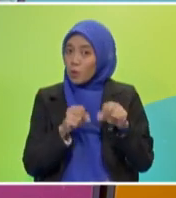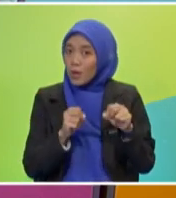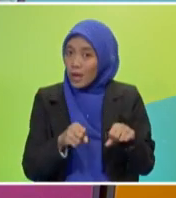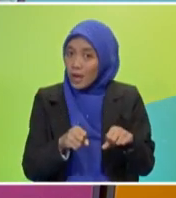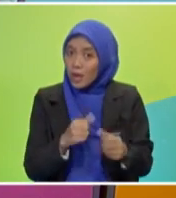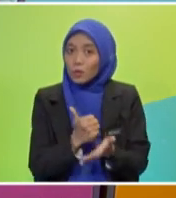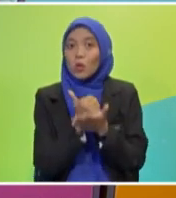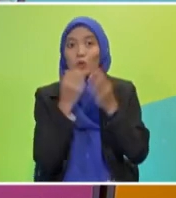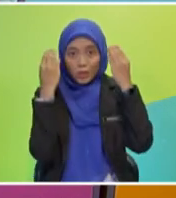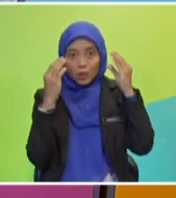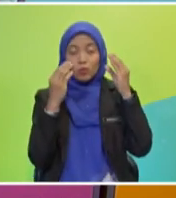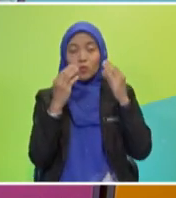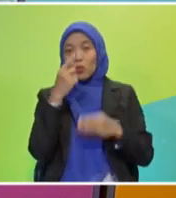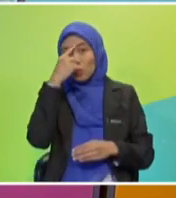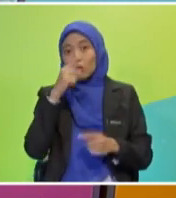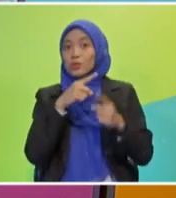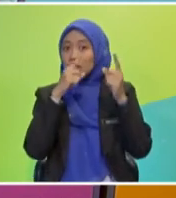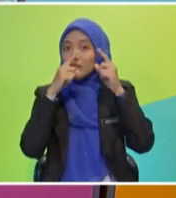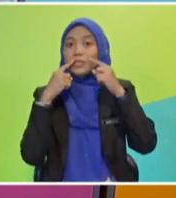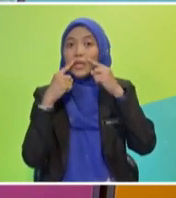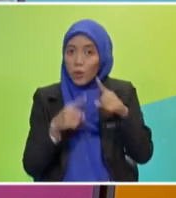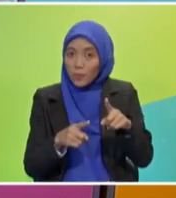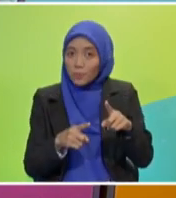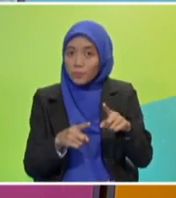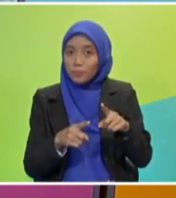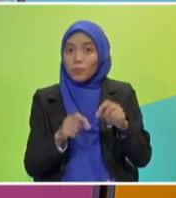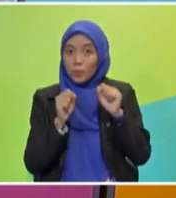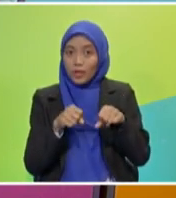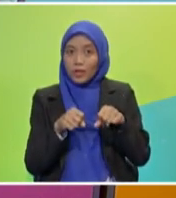memberikan respons? Boleh. Silakan, Iman.